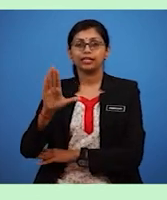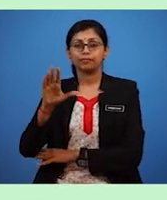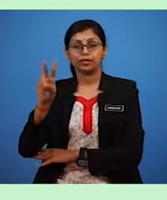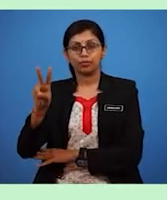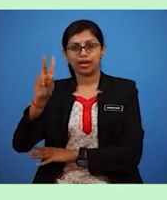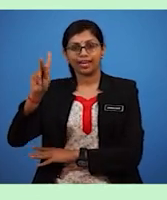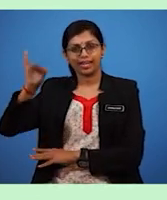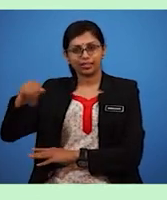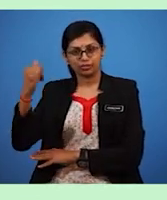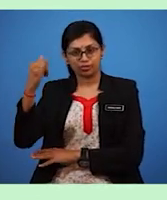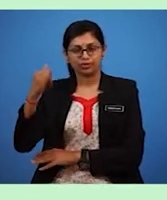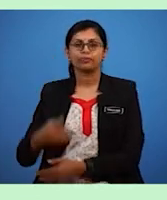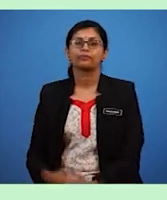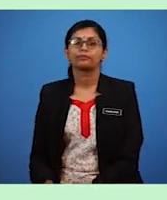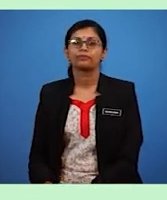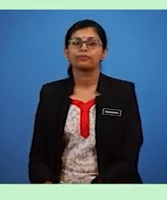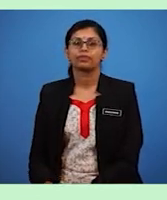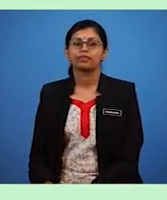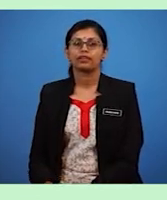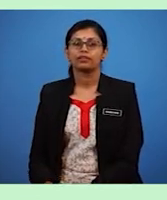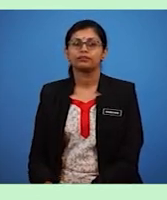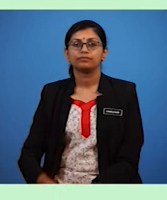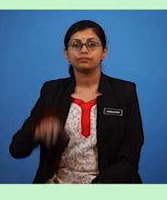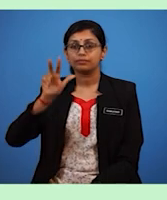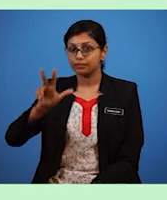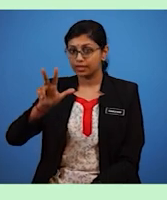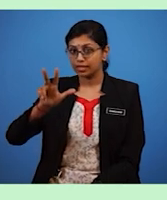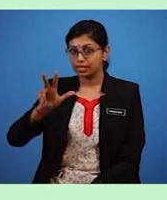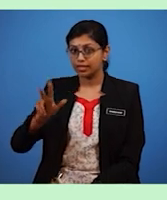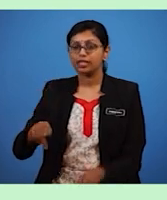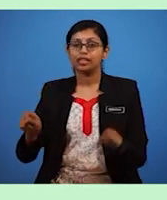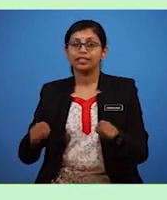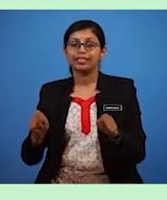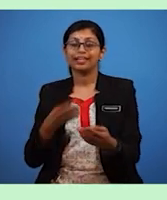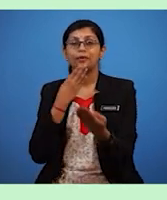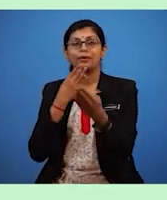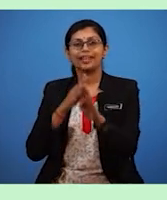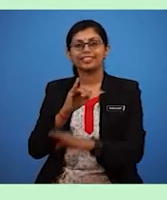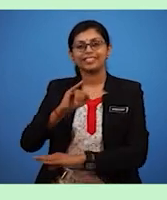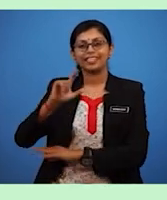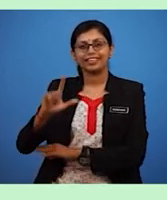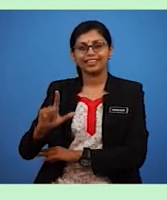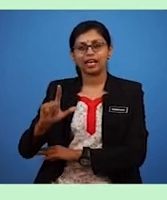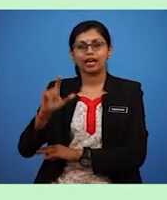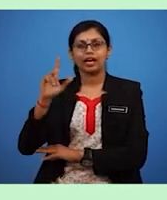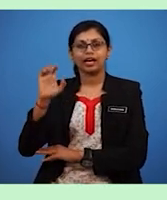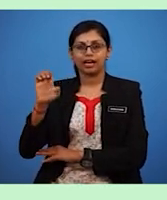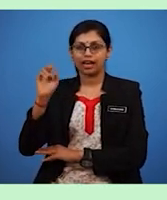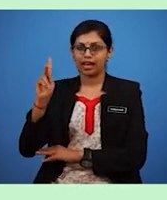352 kilojoule per mol. Ketiga, tindak balas ialah